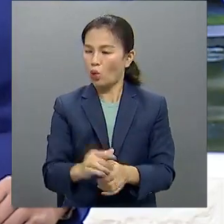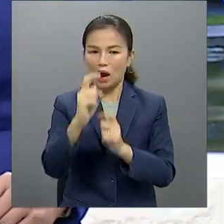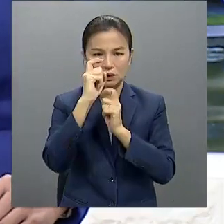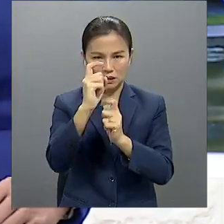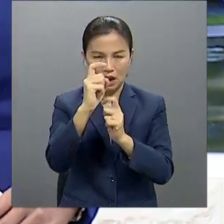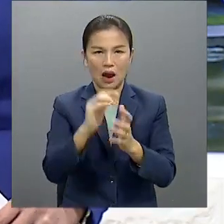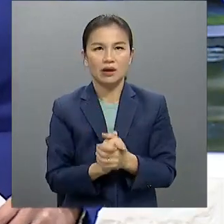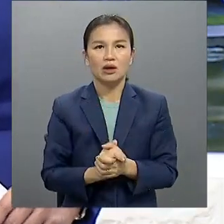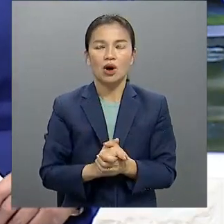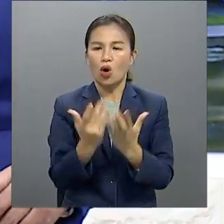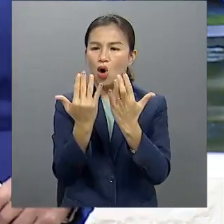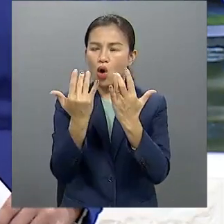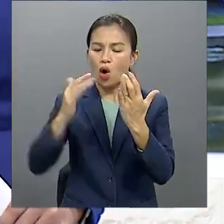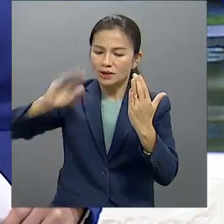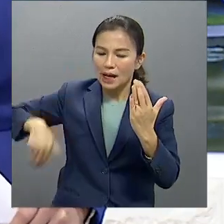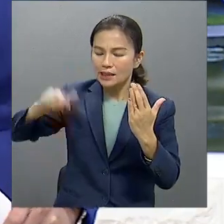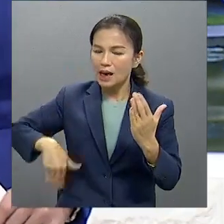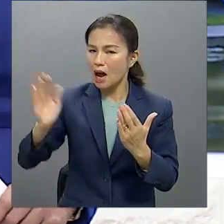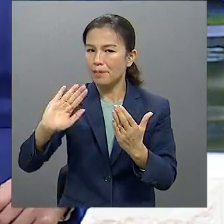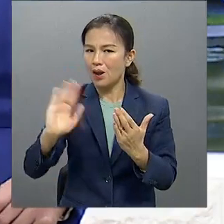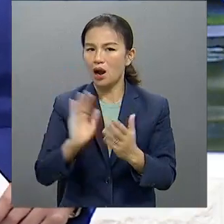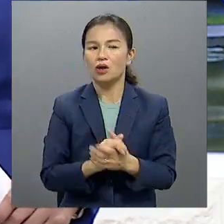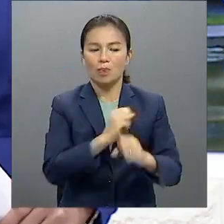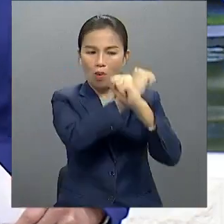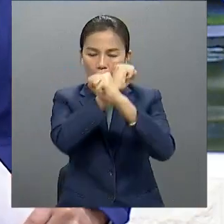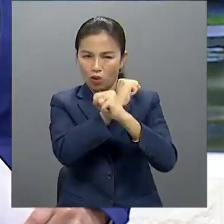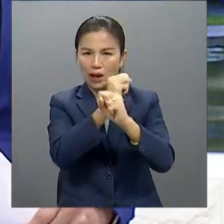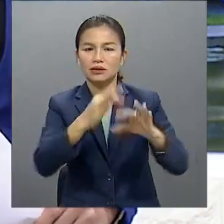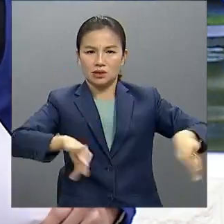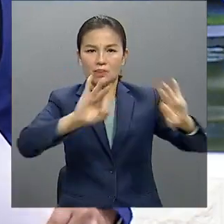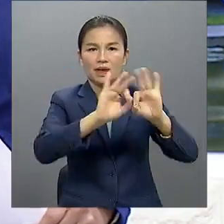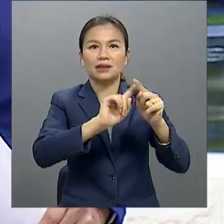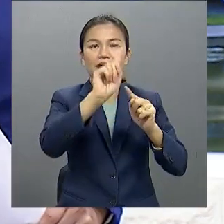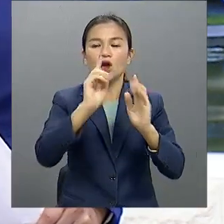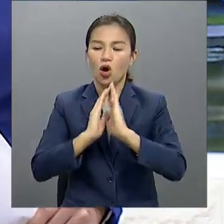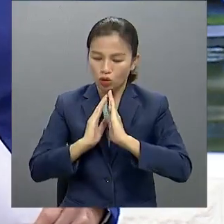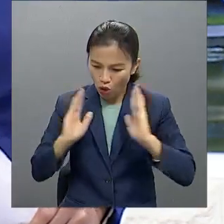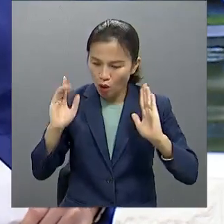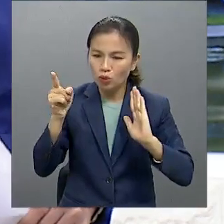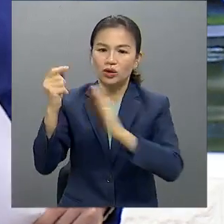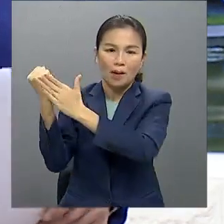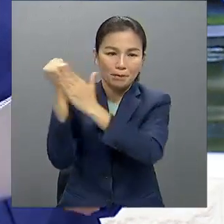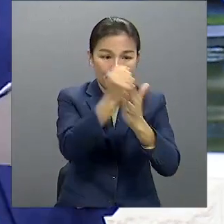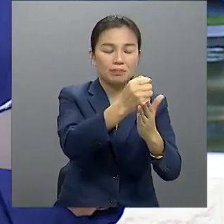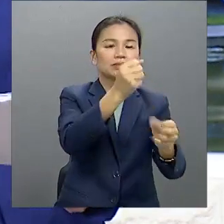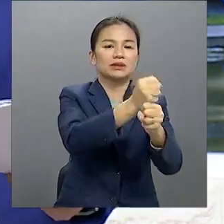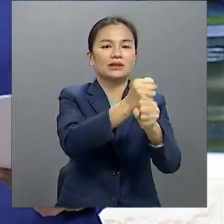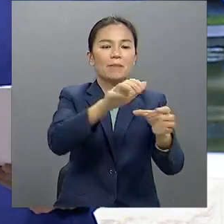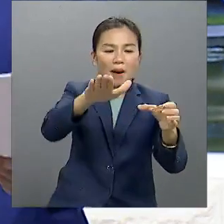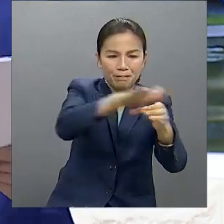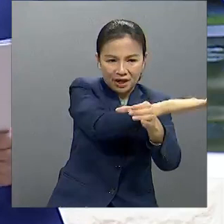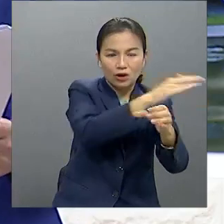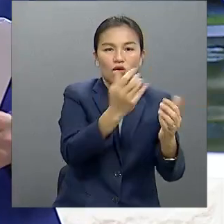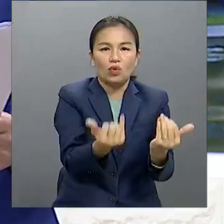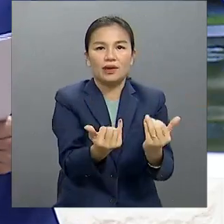ไม่รอให้ปัญหามันเกิดนะคะป้องกันกันก่อนเลยค่ะขอบพระคุณหน่วยงานนะคะที่จะไปปิดฝาท่อให้วันนี้ค่ะป้ายต่